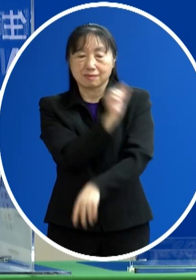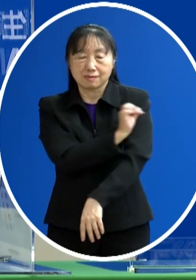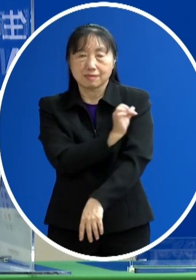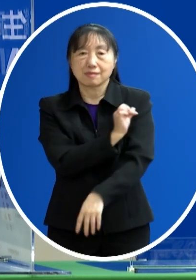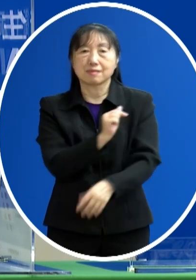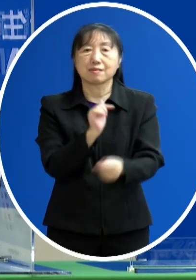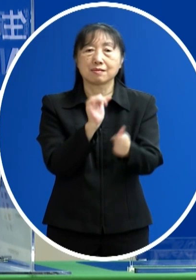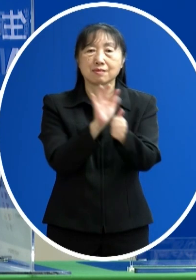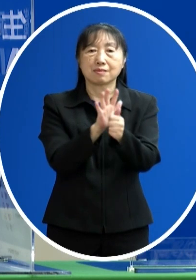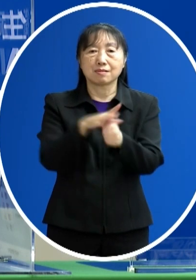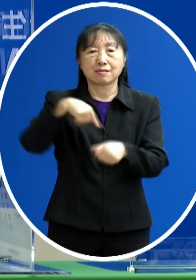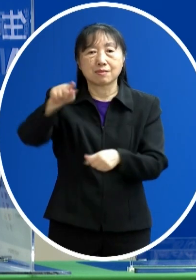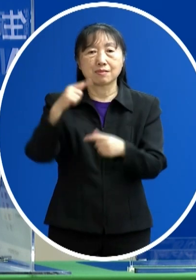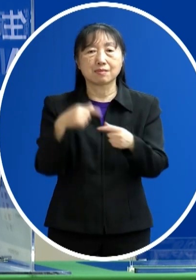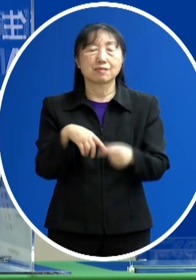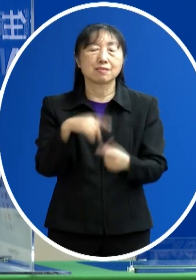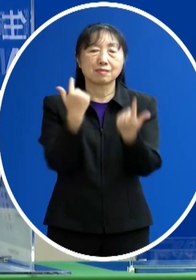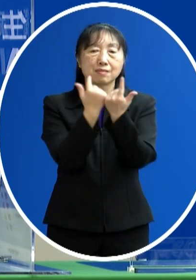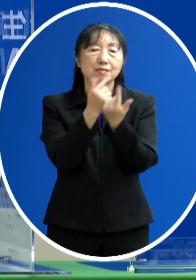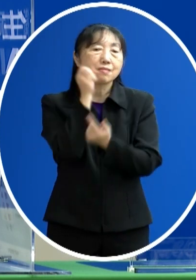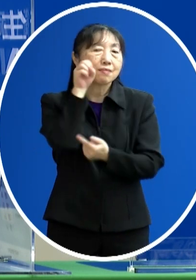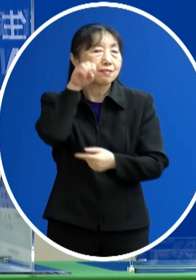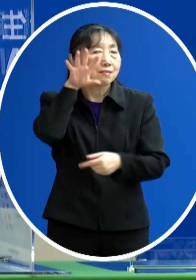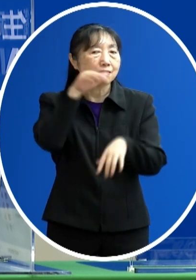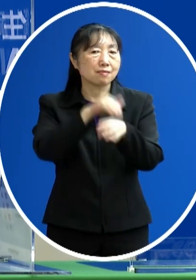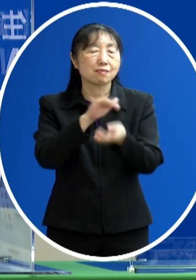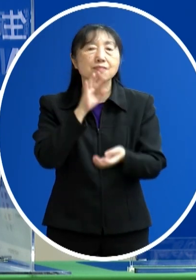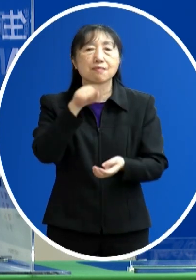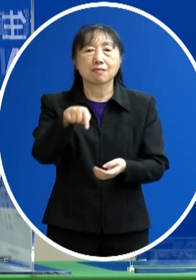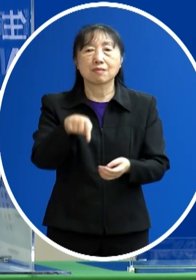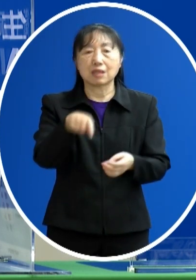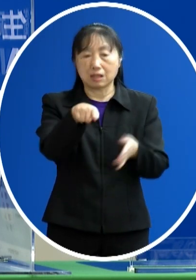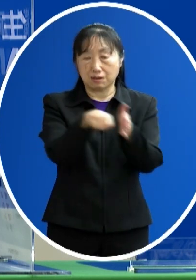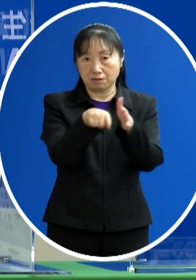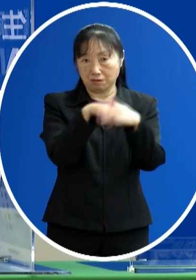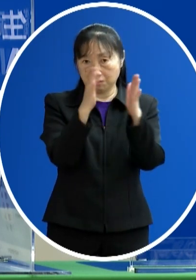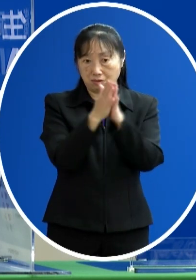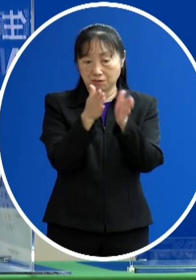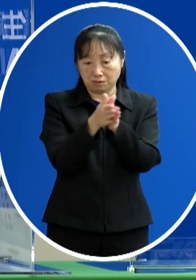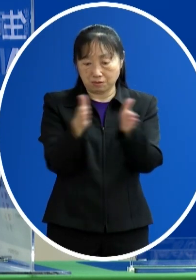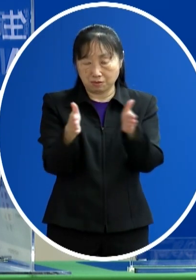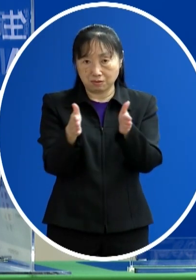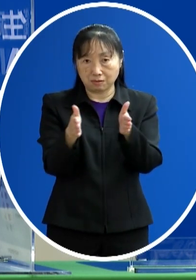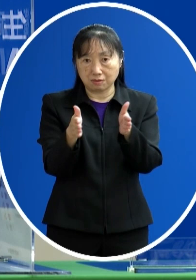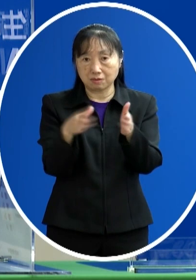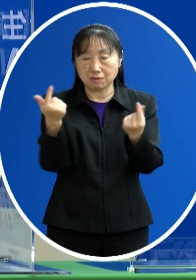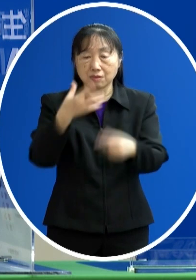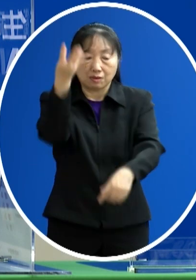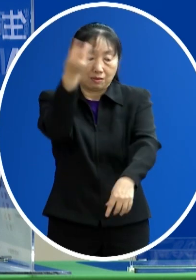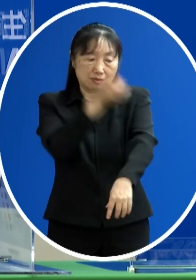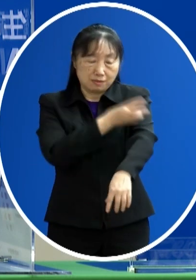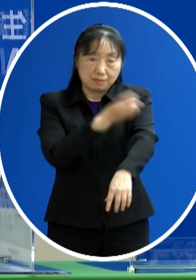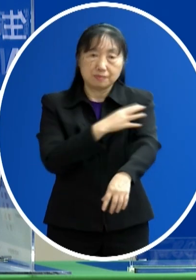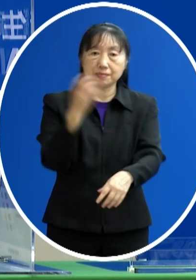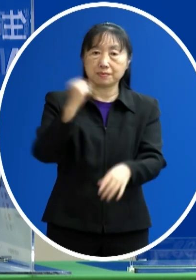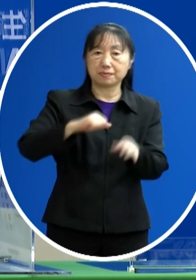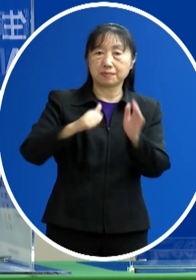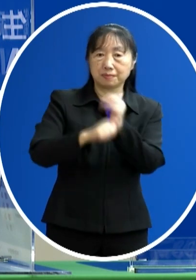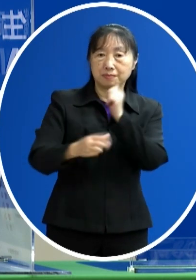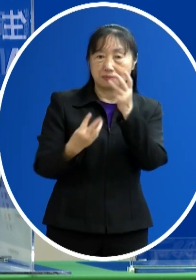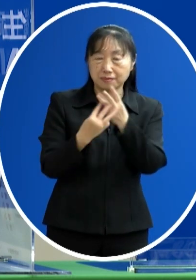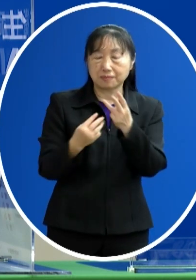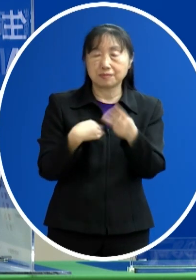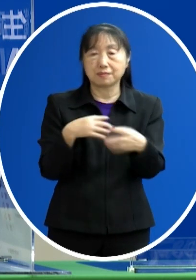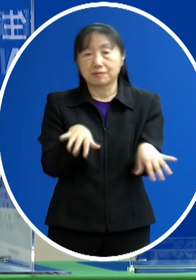转到北荣哈。那其实中间都一直有给予这些像是点滴抗生素，还有抗癫